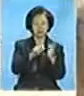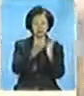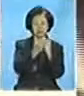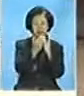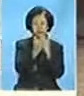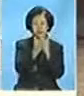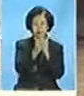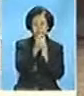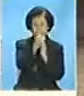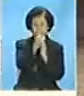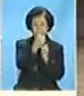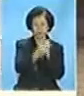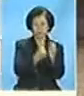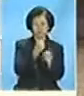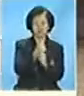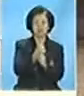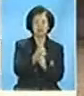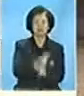มาณ1ปี